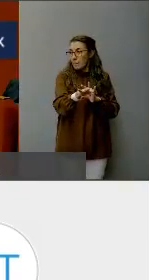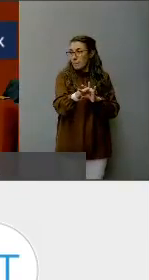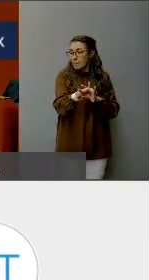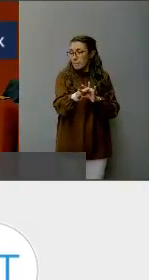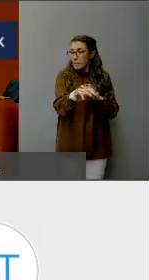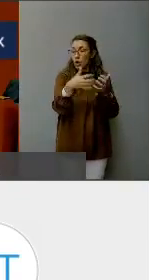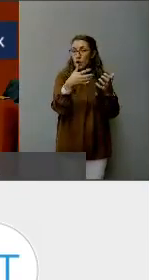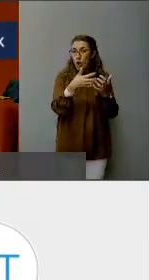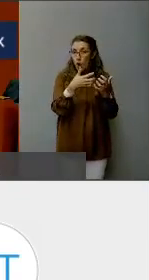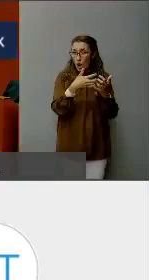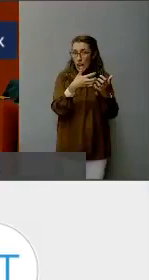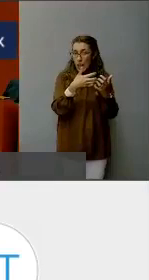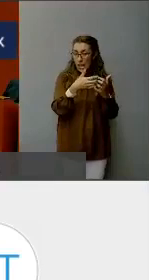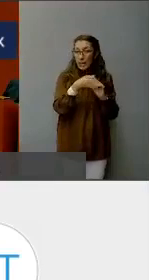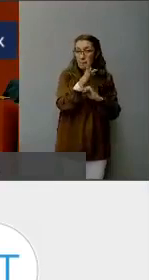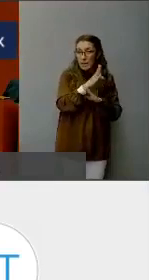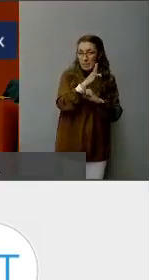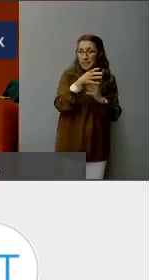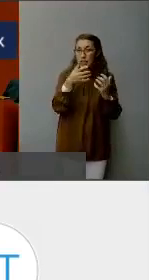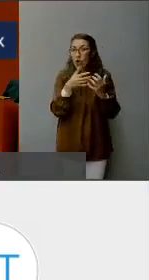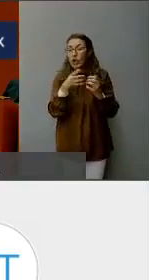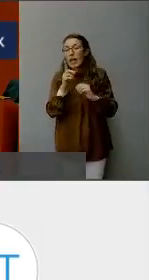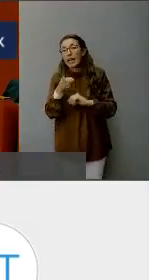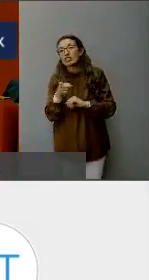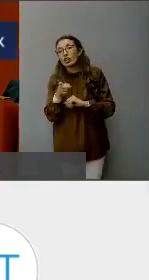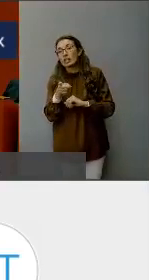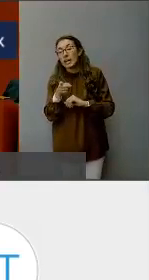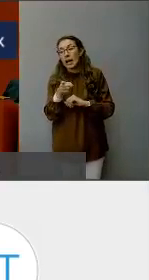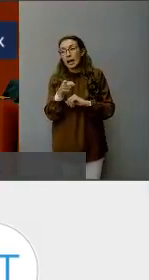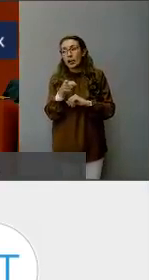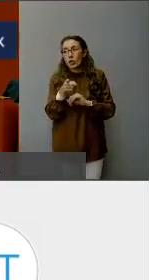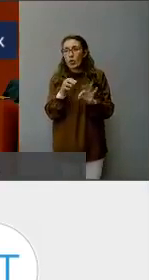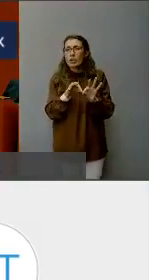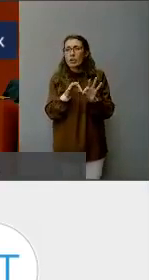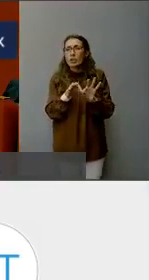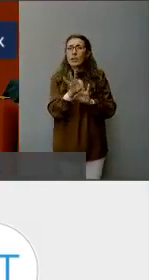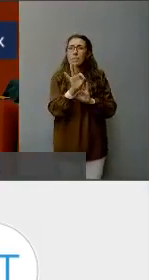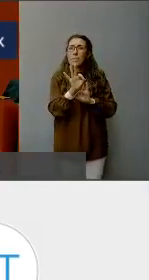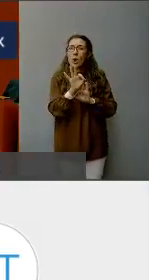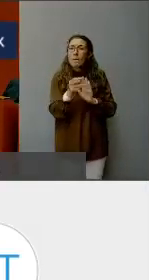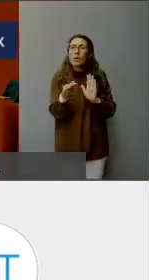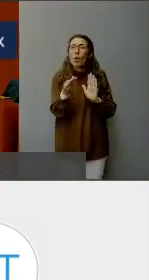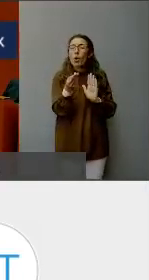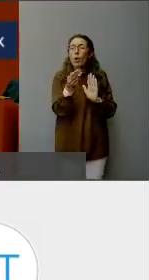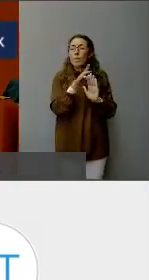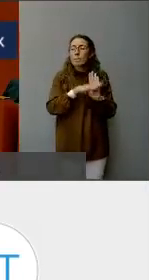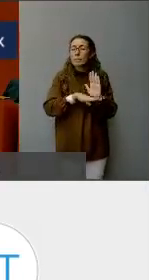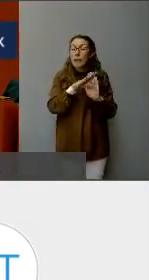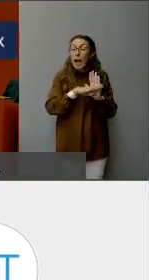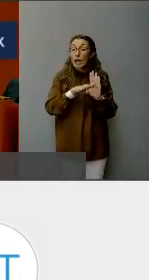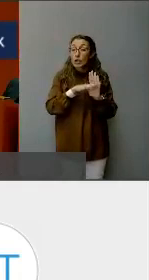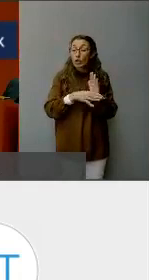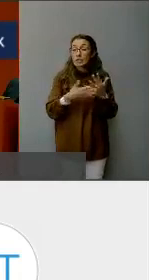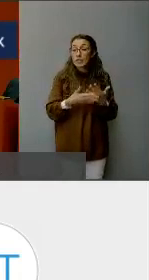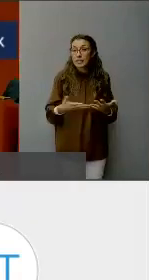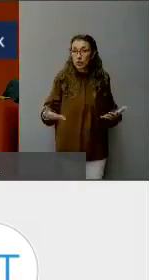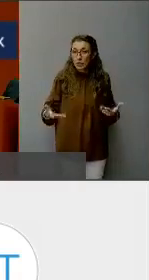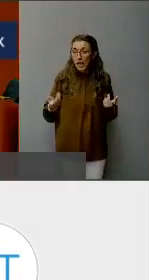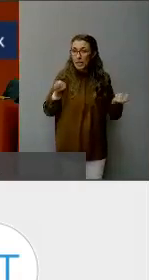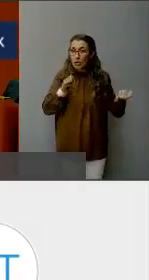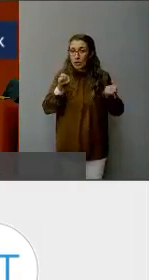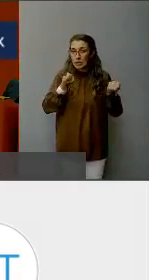dal collega del giordano fanno riferimento in particolare al piano territoriale di coordinamento paesistico è il primo